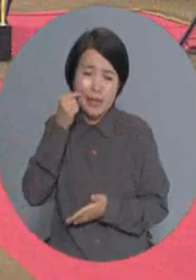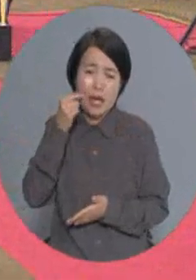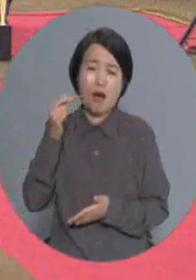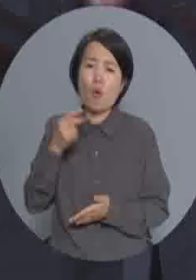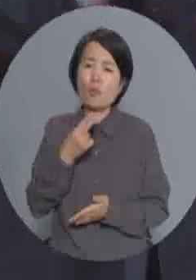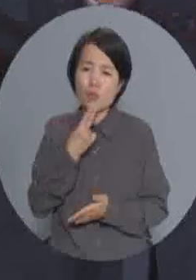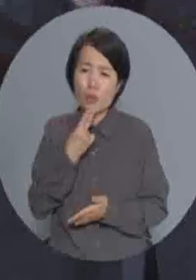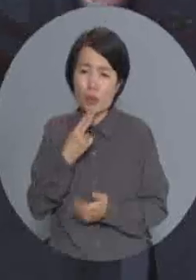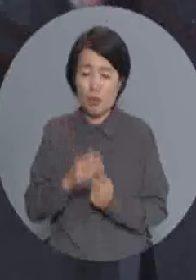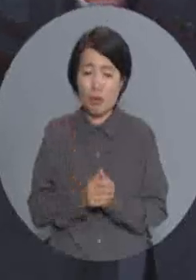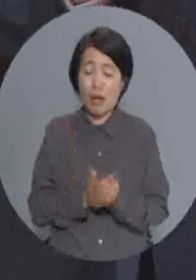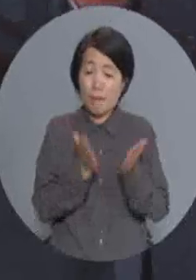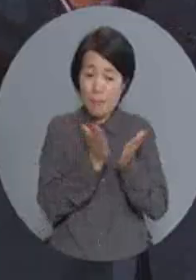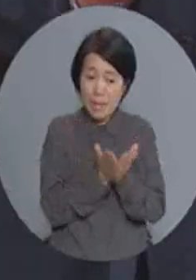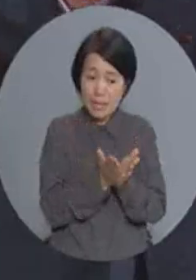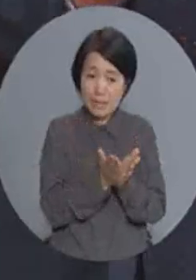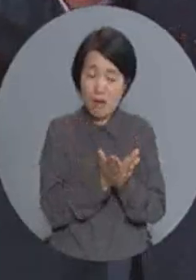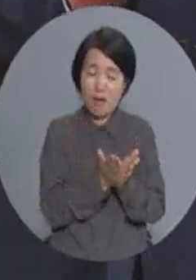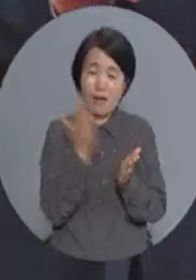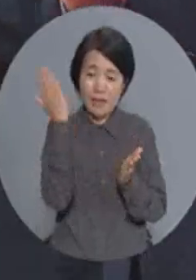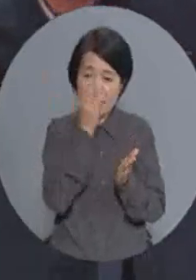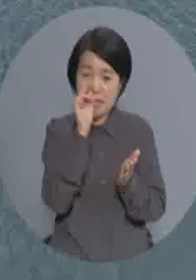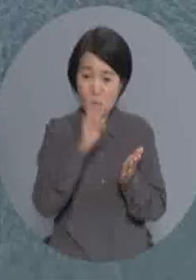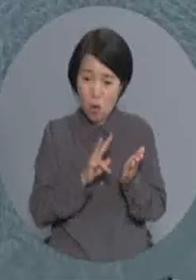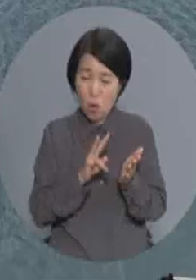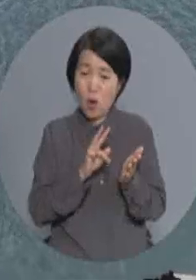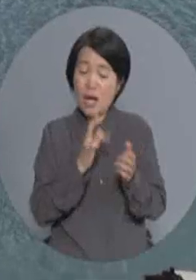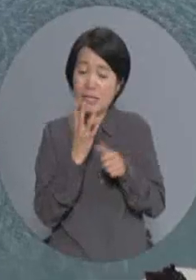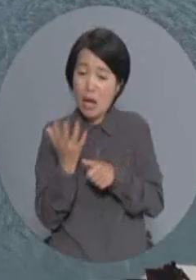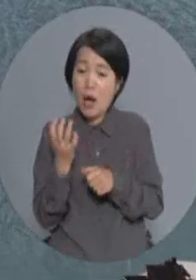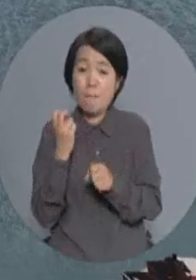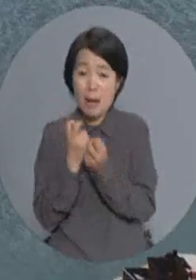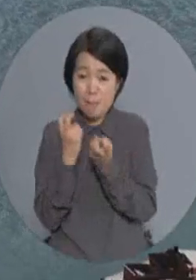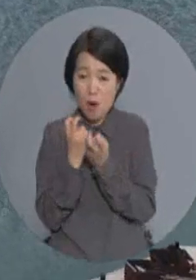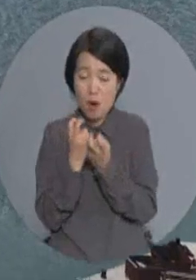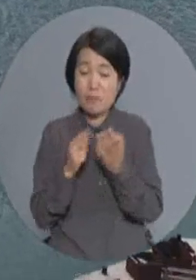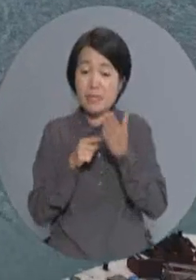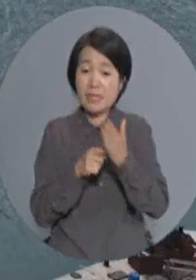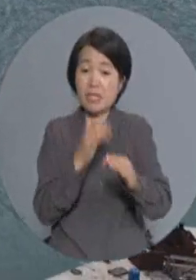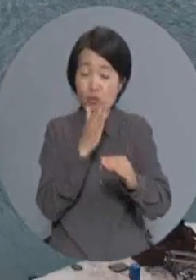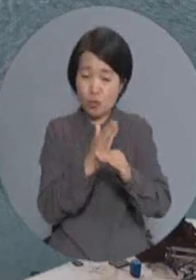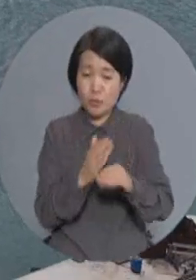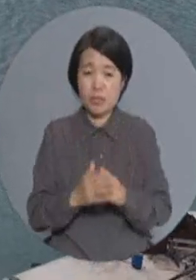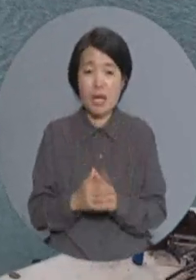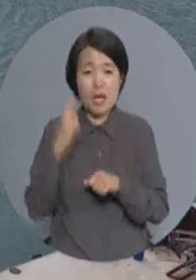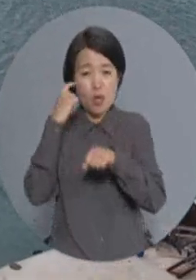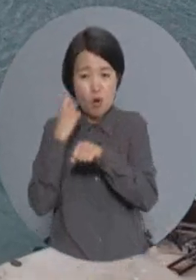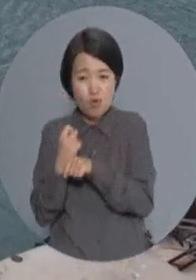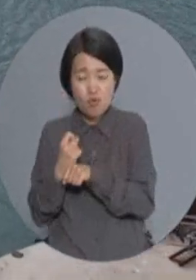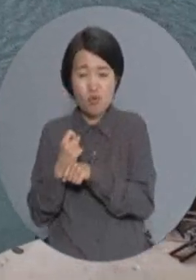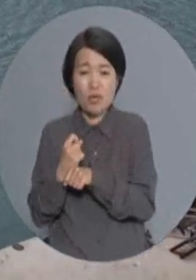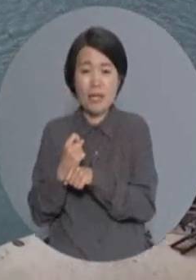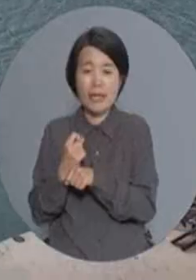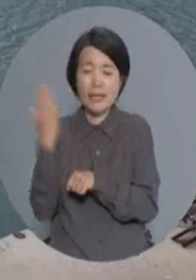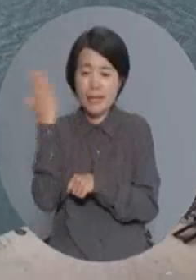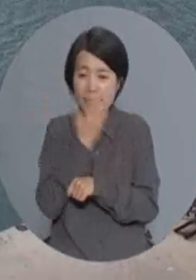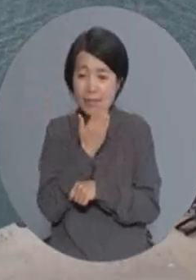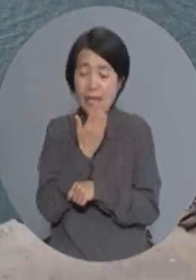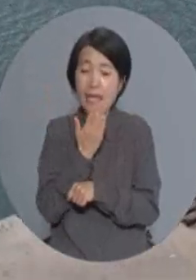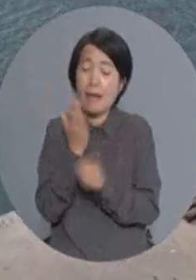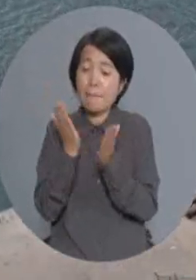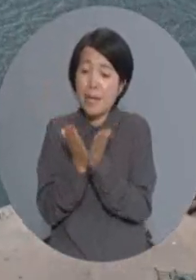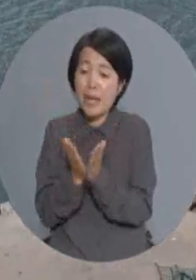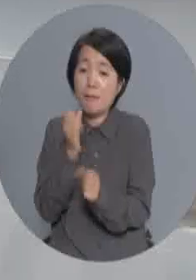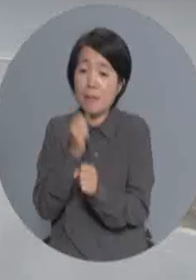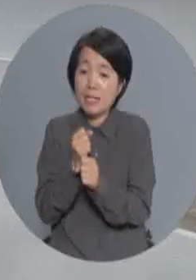실증하는 연구가 목포에서 시작됐습니다 선박해양플랜트 연구소가 주관하는 친환경 대체연료 해상실증